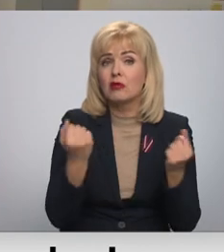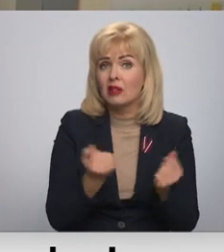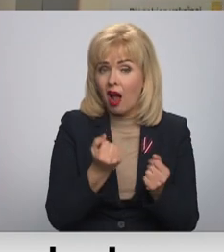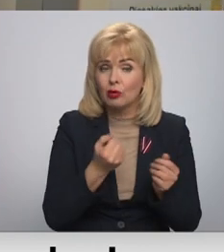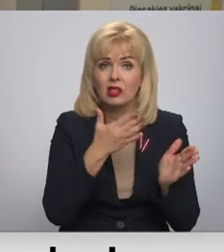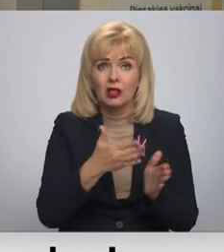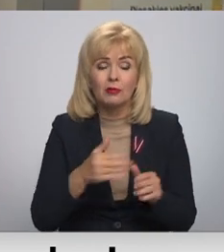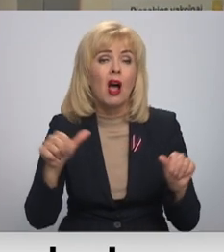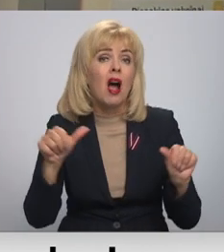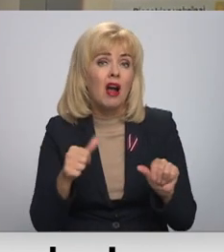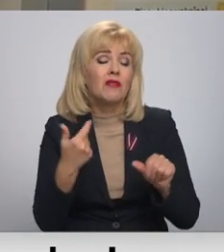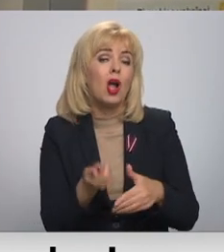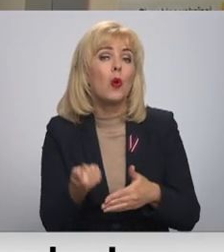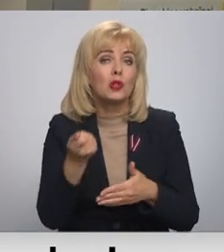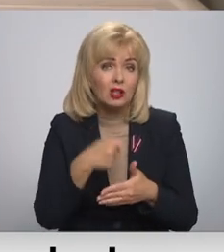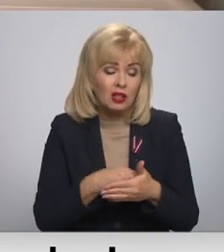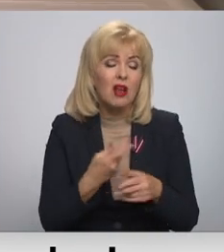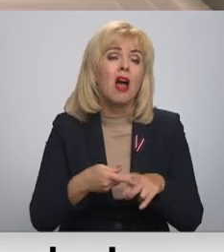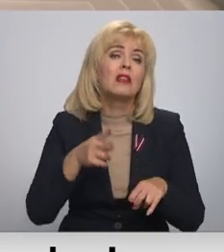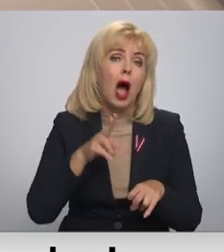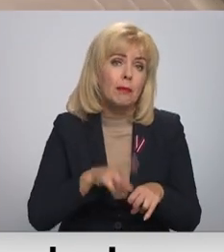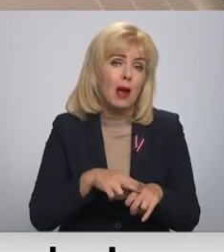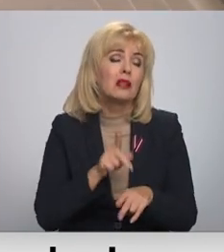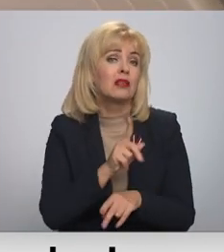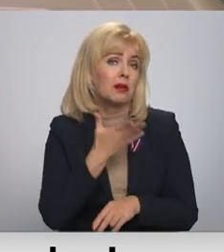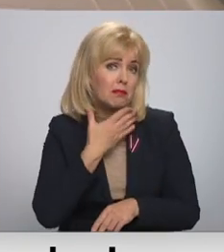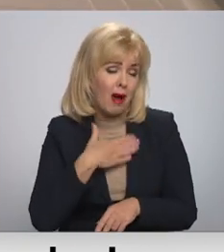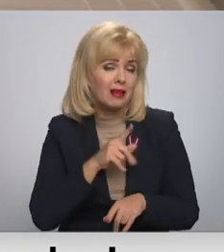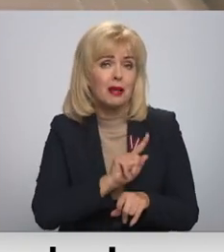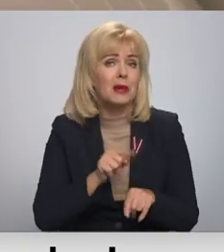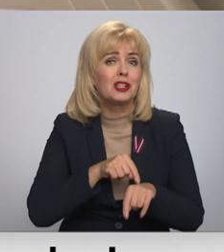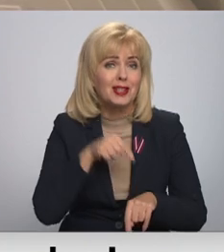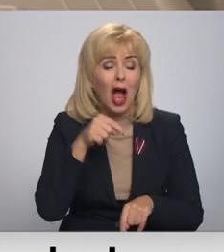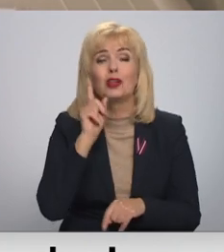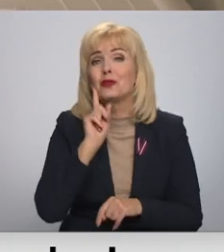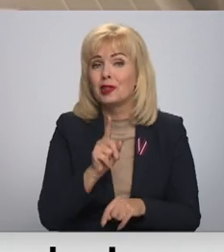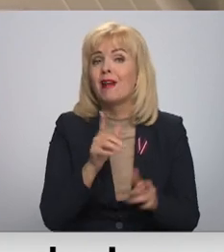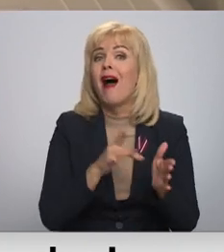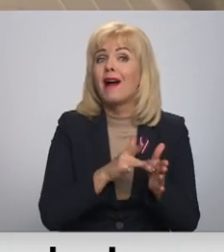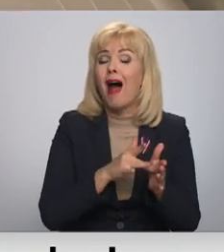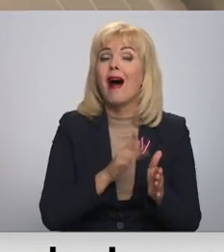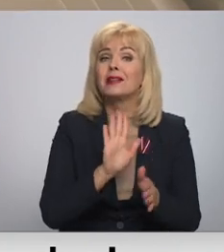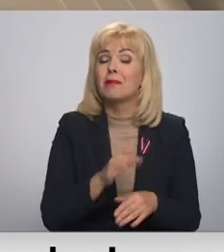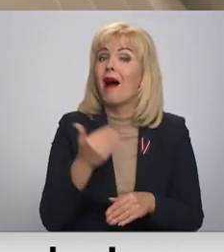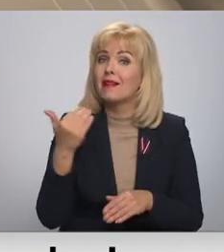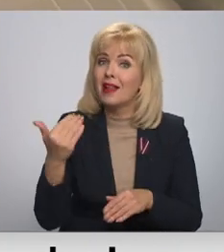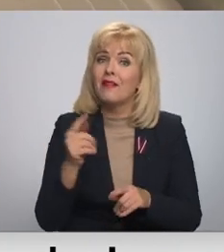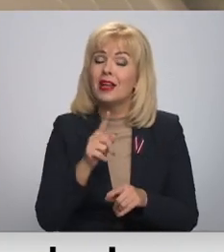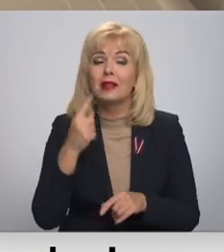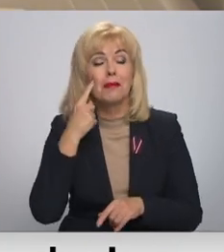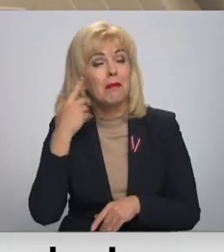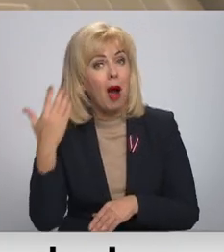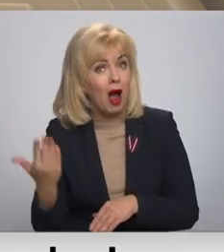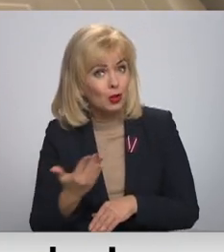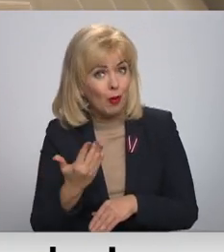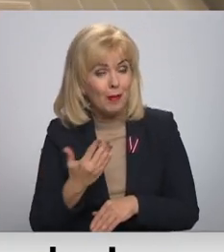slimnīcas kafejnīca jau slēgta. Bet arī tāpēc, ka ir tik patīkama sajūta, zinot, ka kāds par tevi ir padomājis.